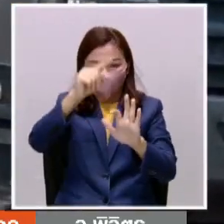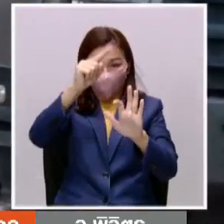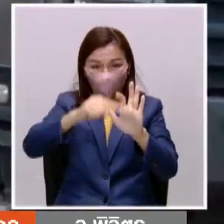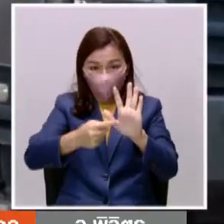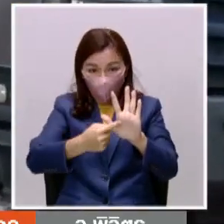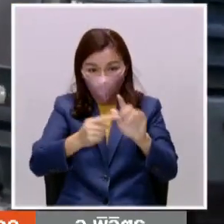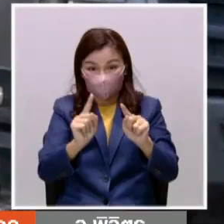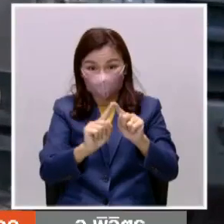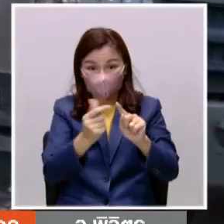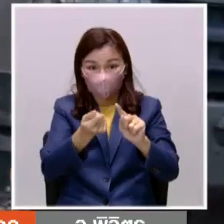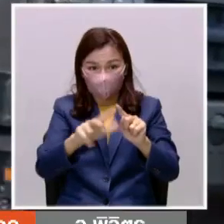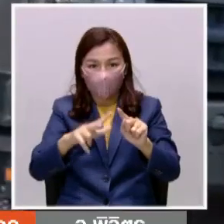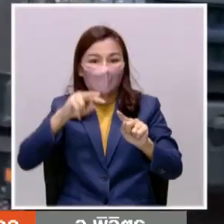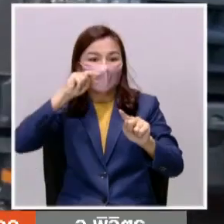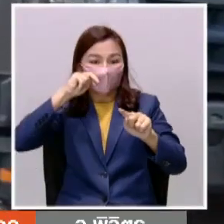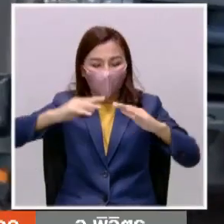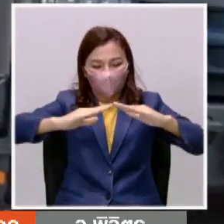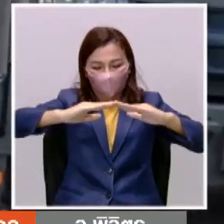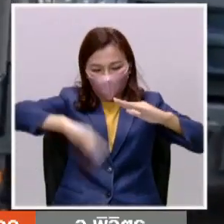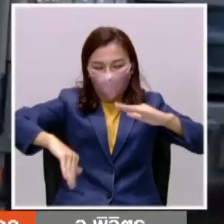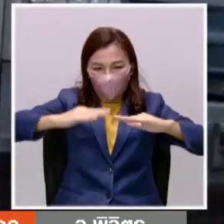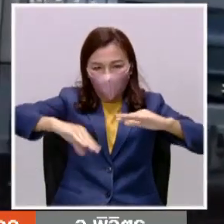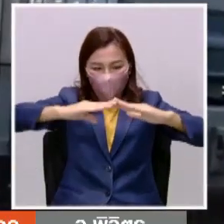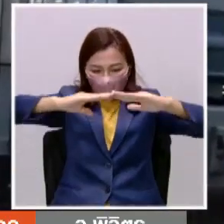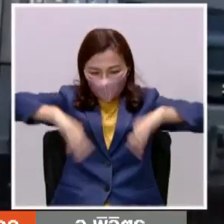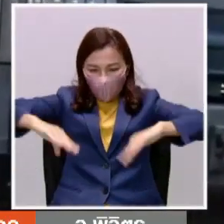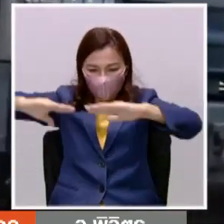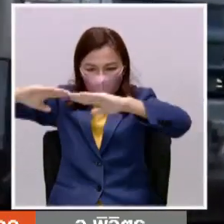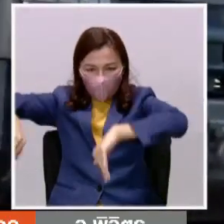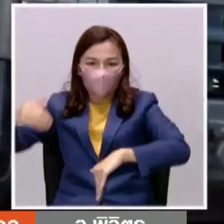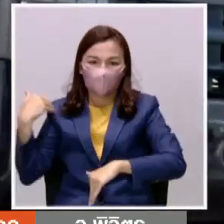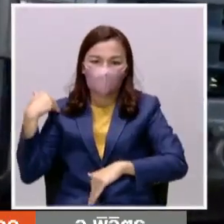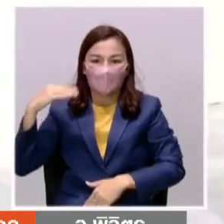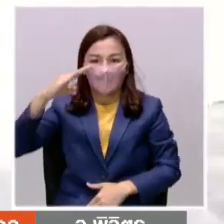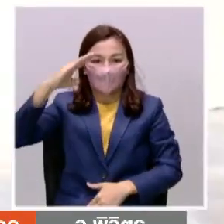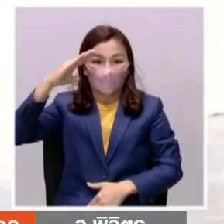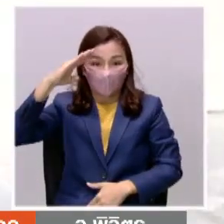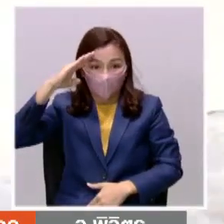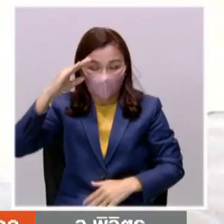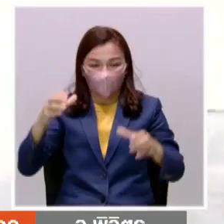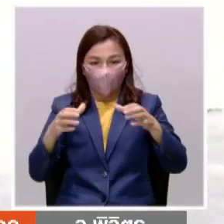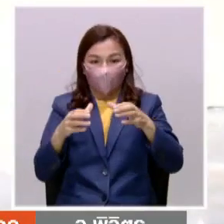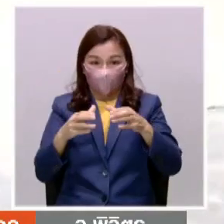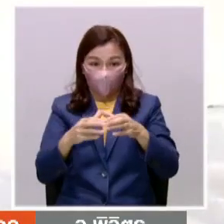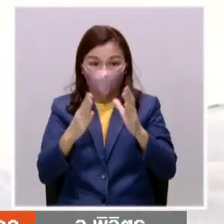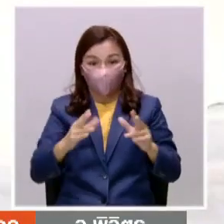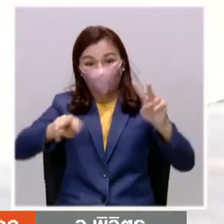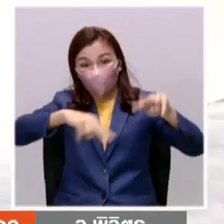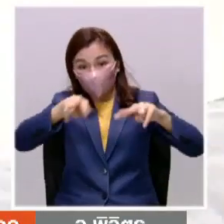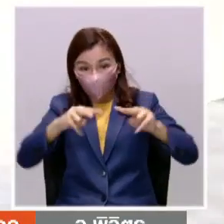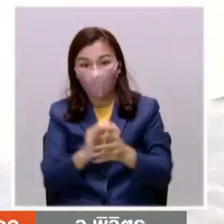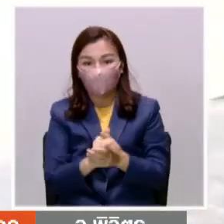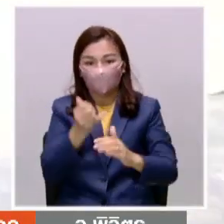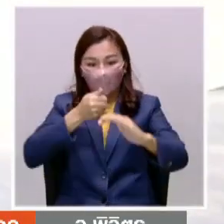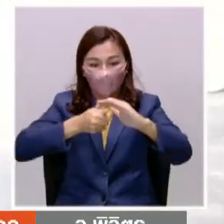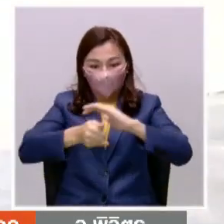คูณที่พบว่ามีการขาดเป็นช่วงๆด้วยค่ะล่าสุดค่ะกำลังทหารร่วมกันกับฝ่ายปกครองและเจ้าหน้าที่กู้ภัย